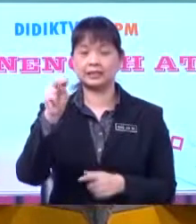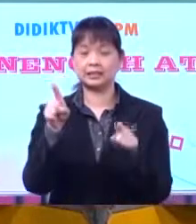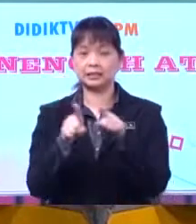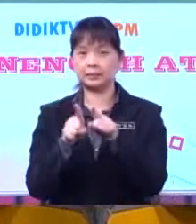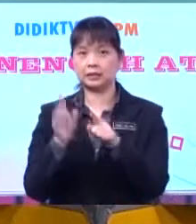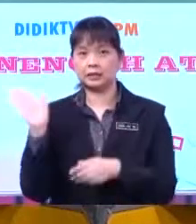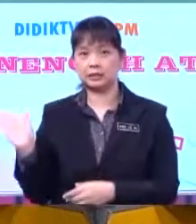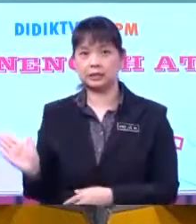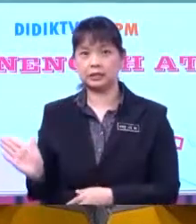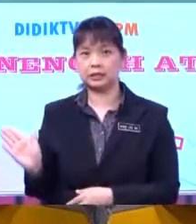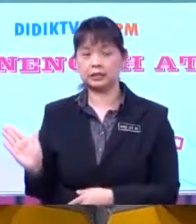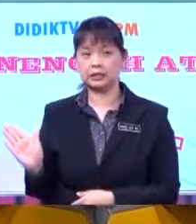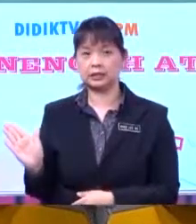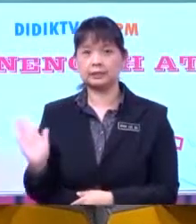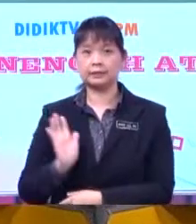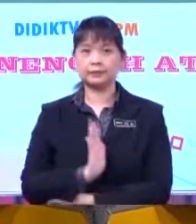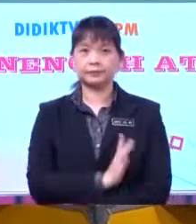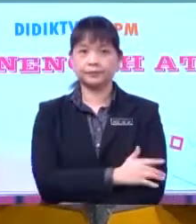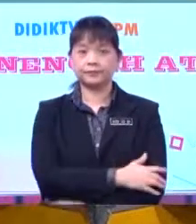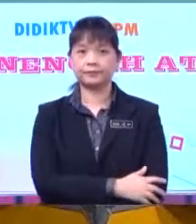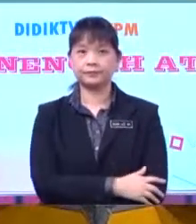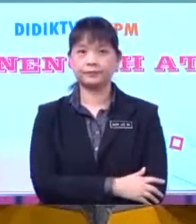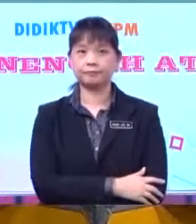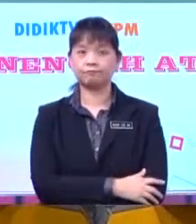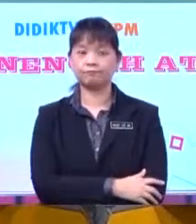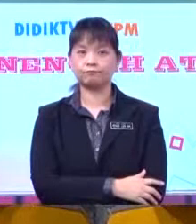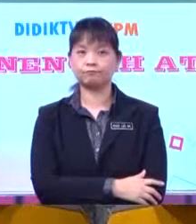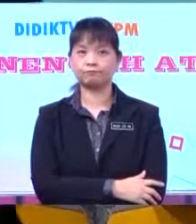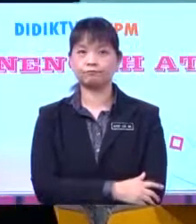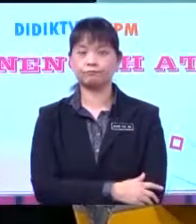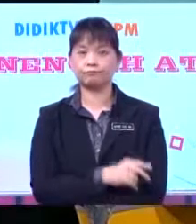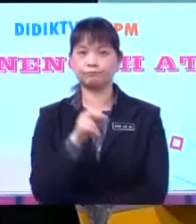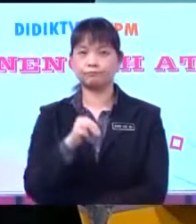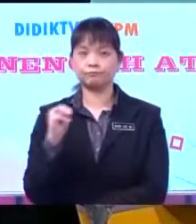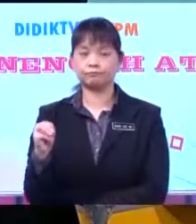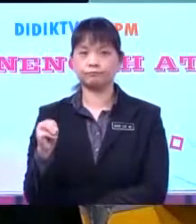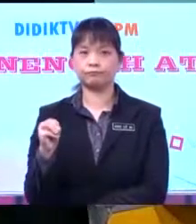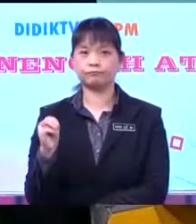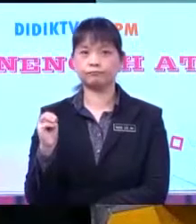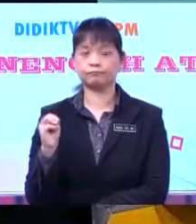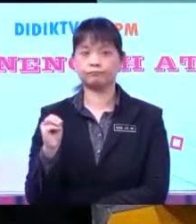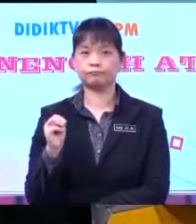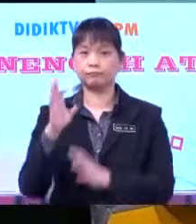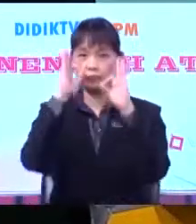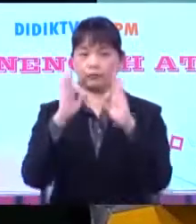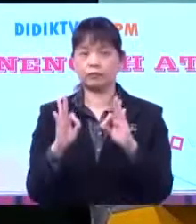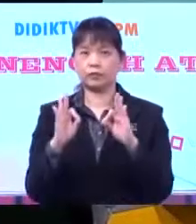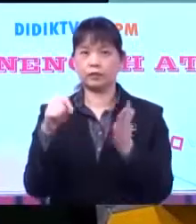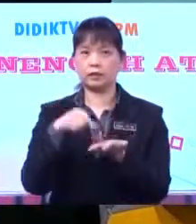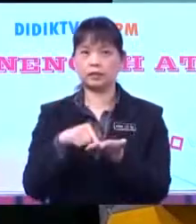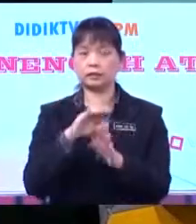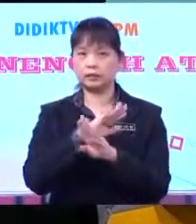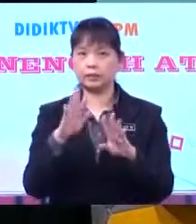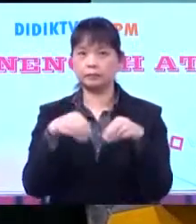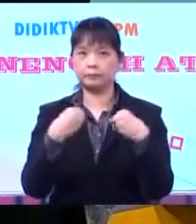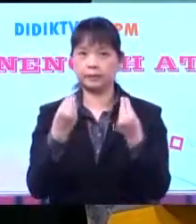darat dengan nilai tahunan cuma Ingatkan untuk pelajar-pelajar formula ini tidak diberikan dalam senarai